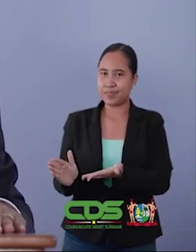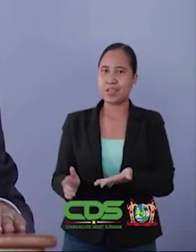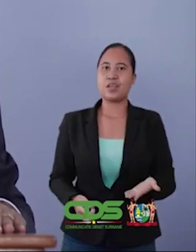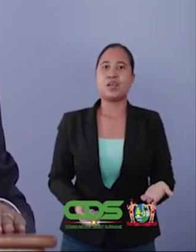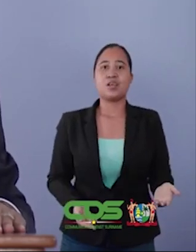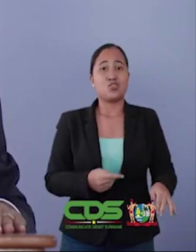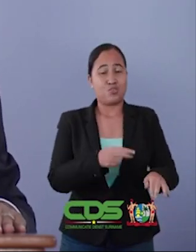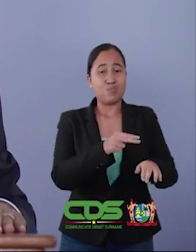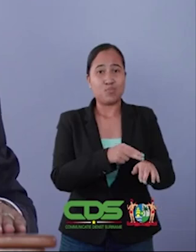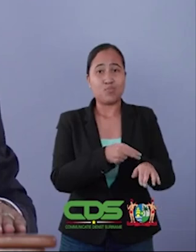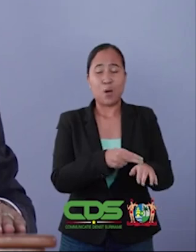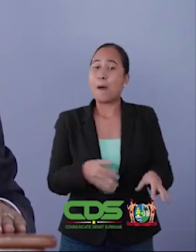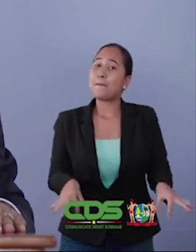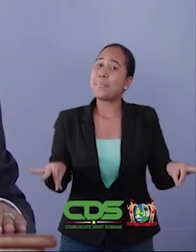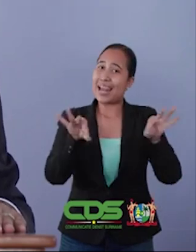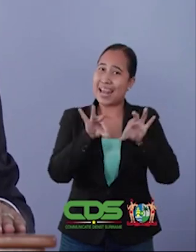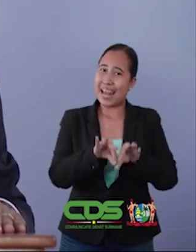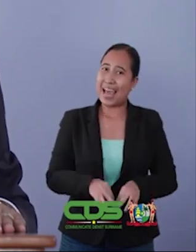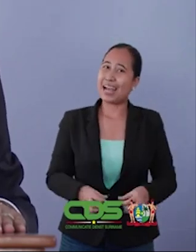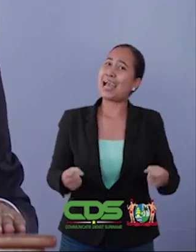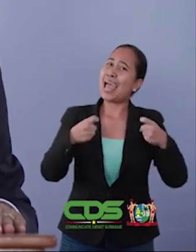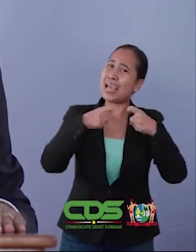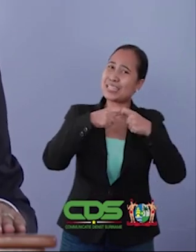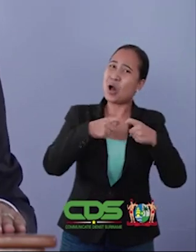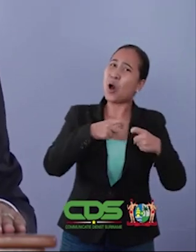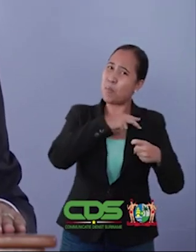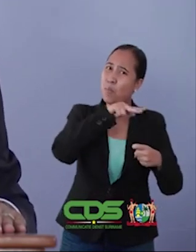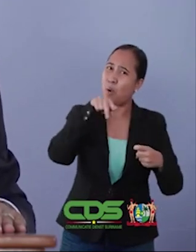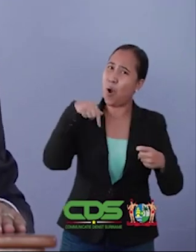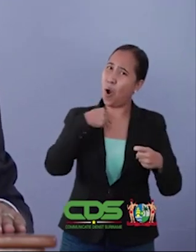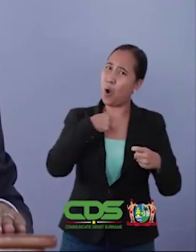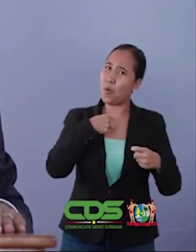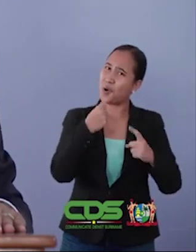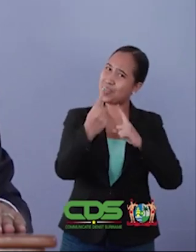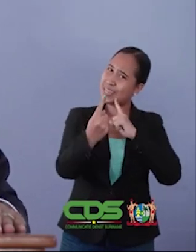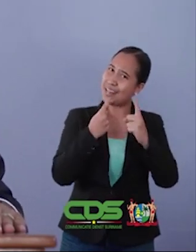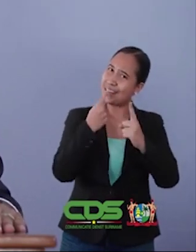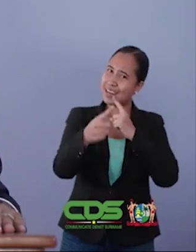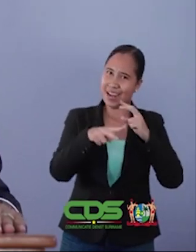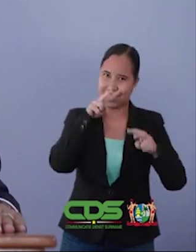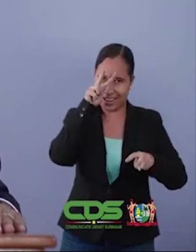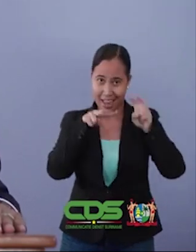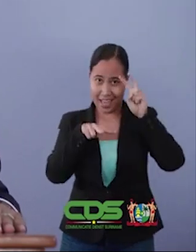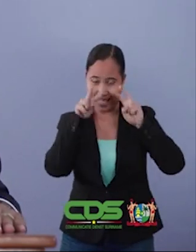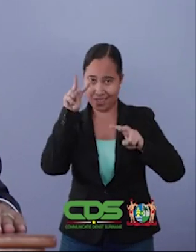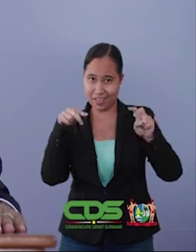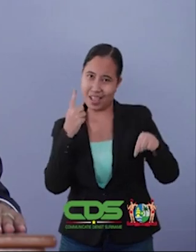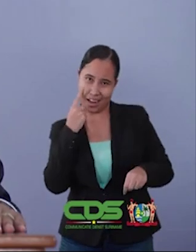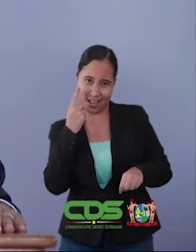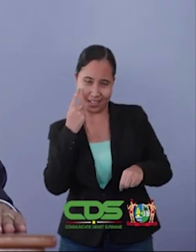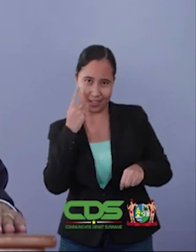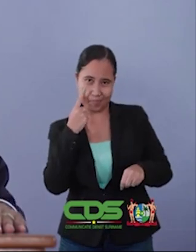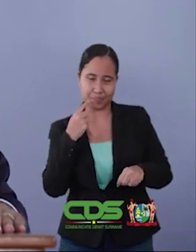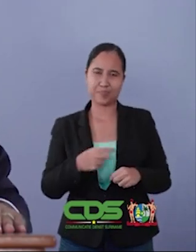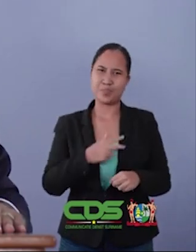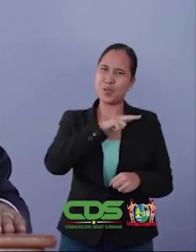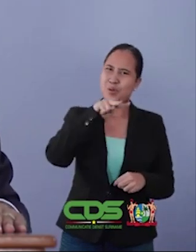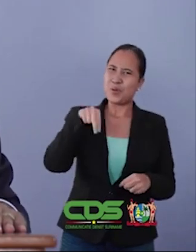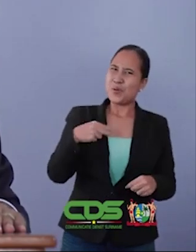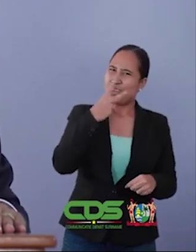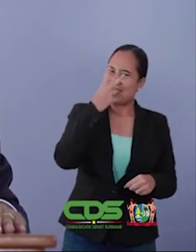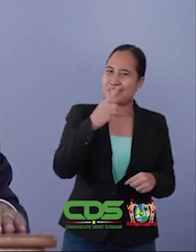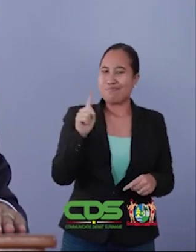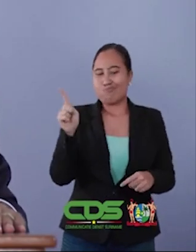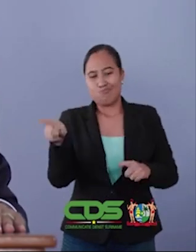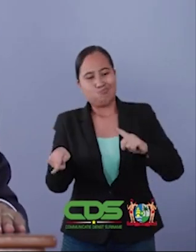De noodzaak bestaat dus om extra op onszelf en op elkaar te letten. We zien hier en daar